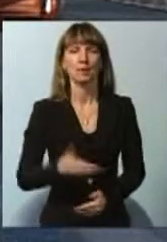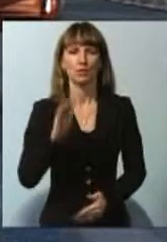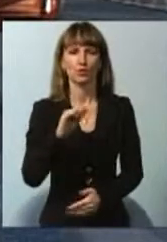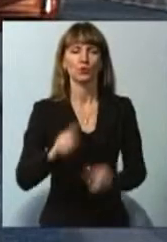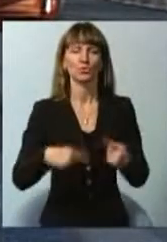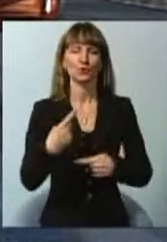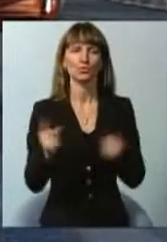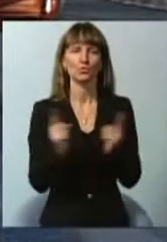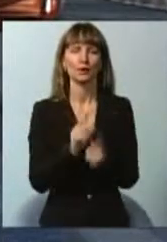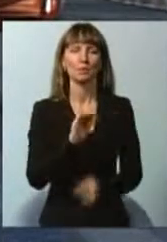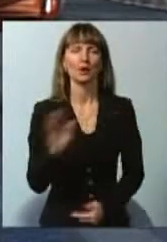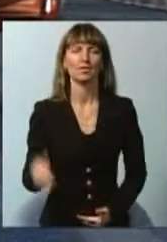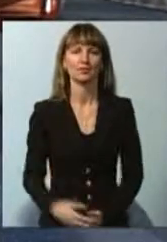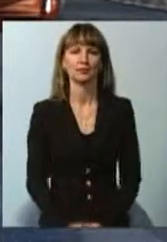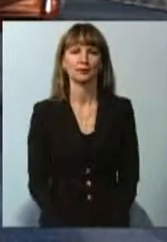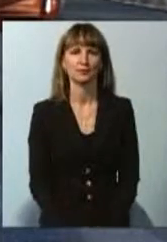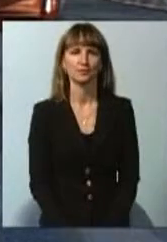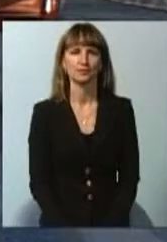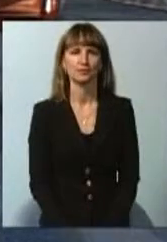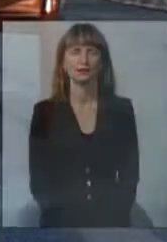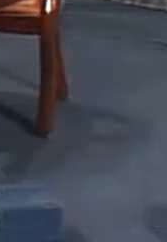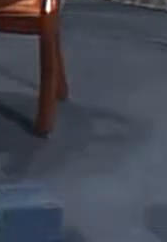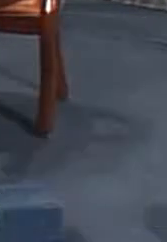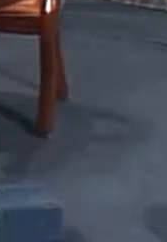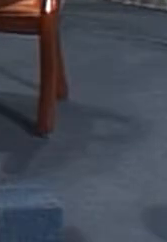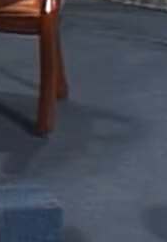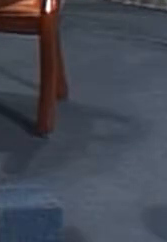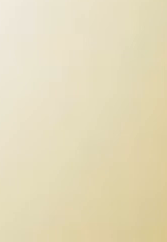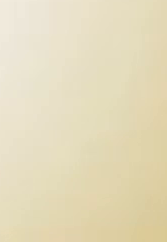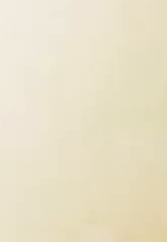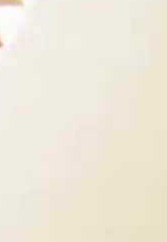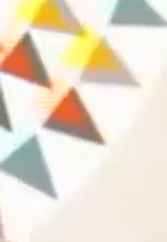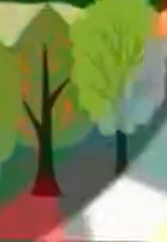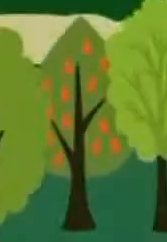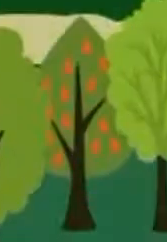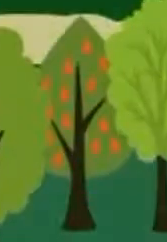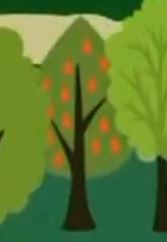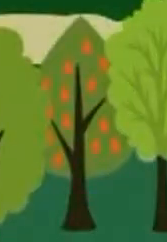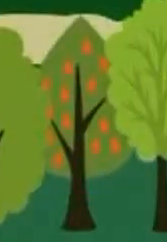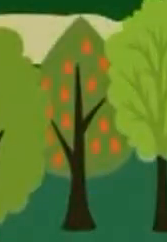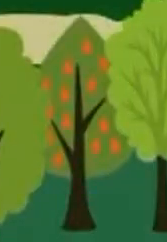наступної зустрічі. Бувайте! До побачення!